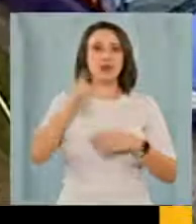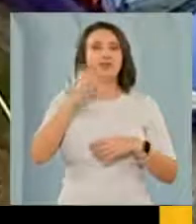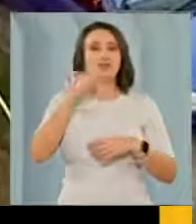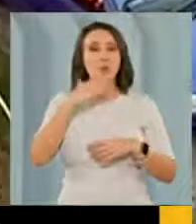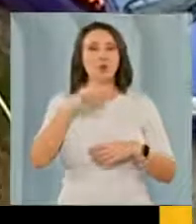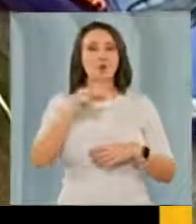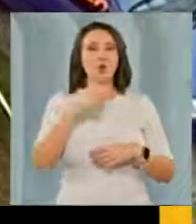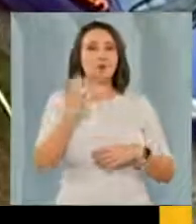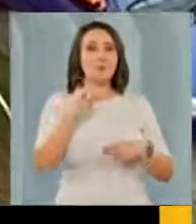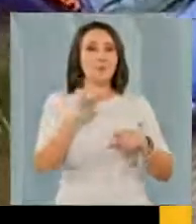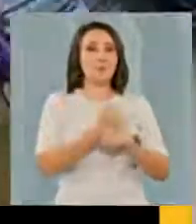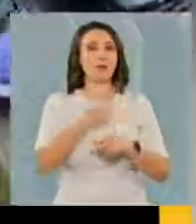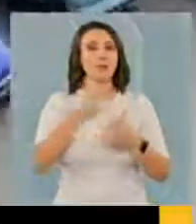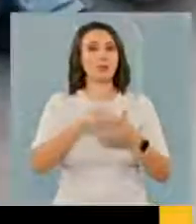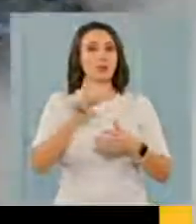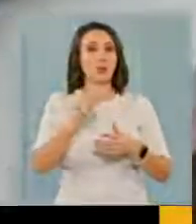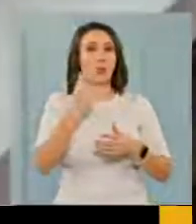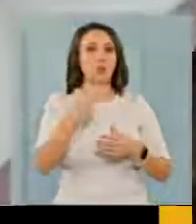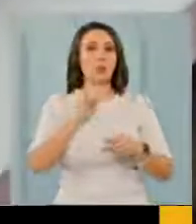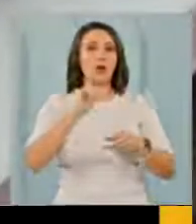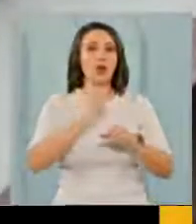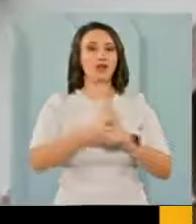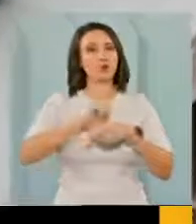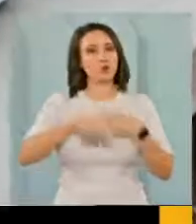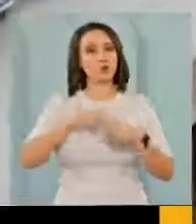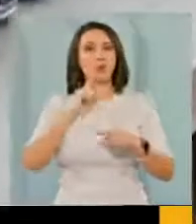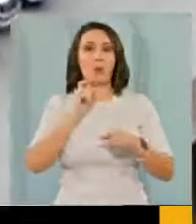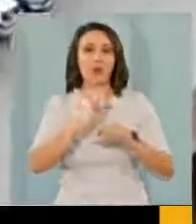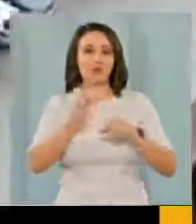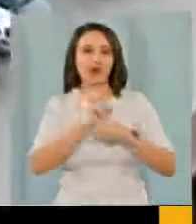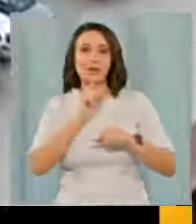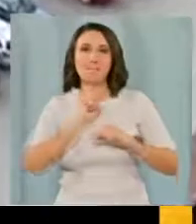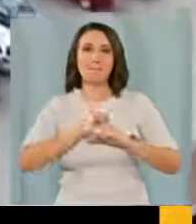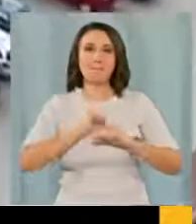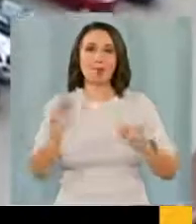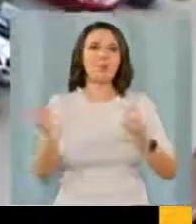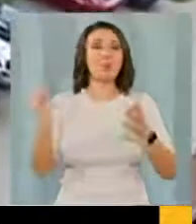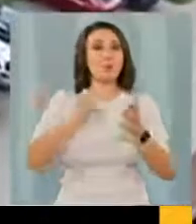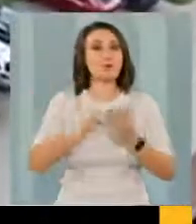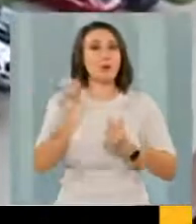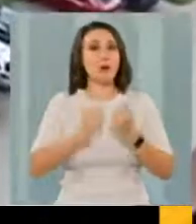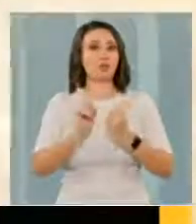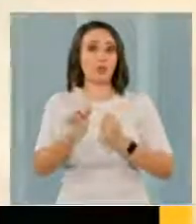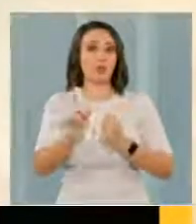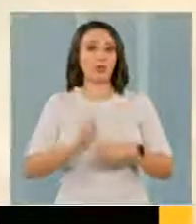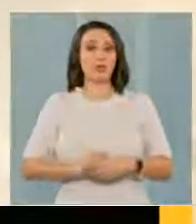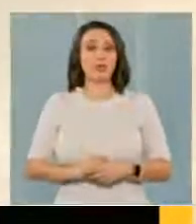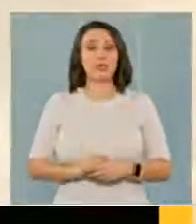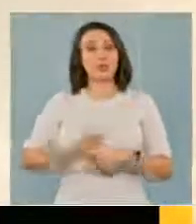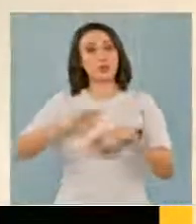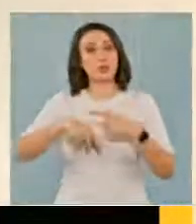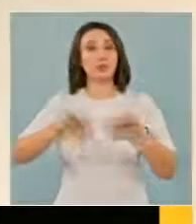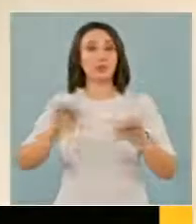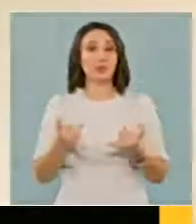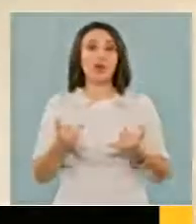de 29 mai 2021 la Arad, în urma unui atentat cu bombă plasată chiar în mașina personală. Imediat după